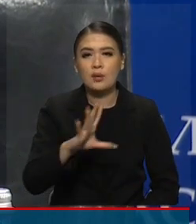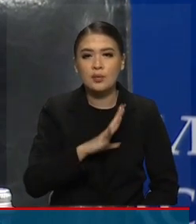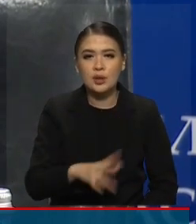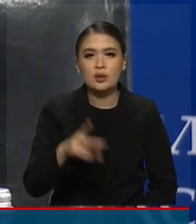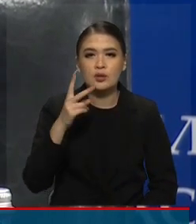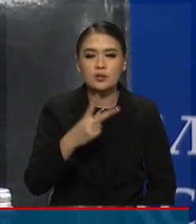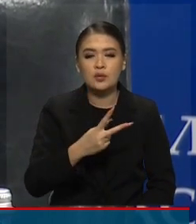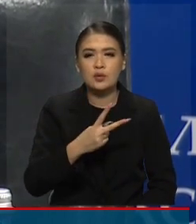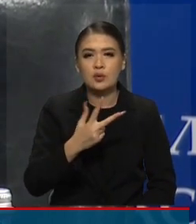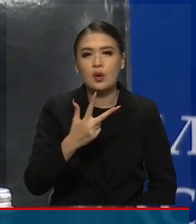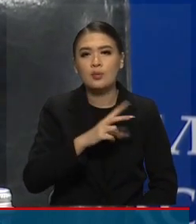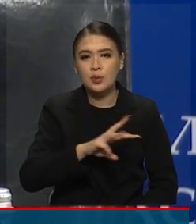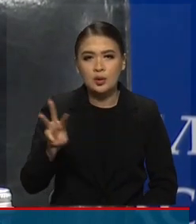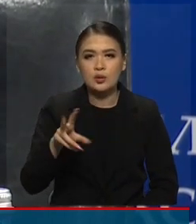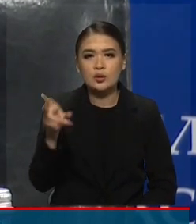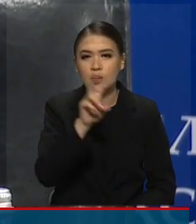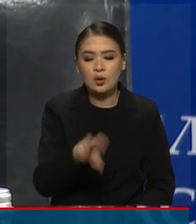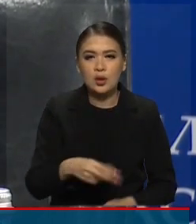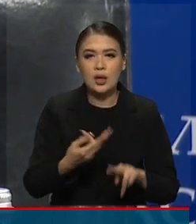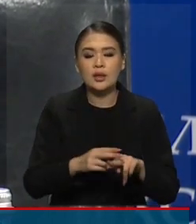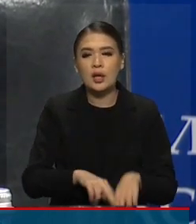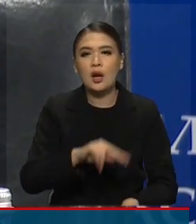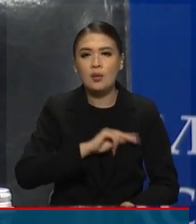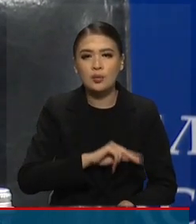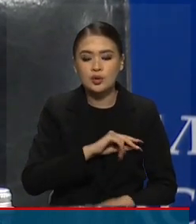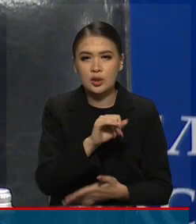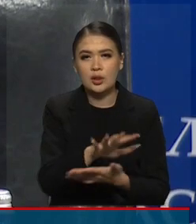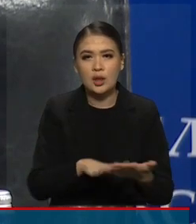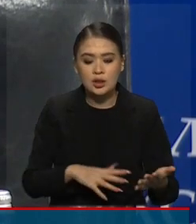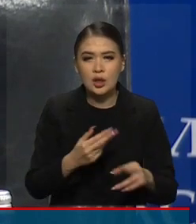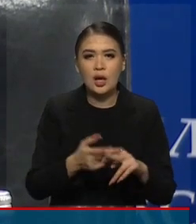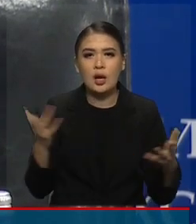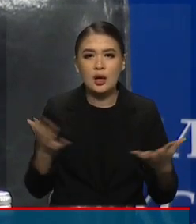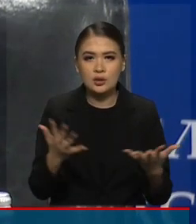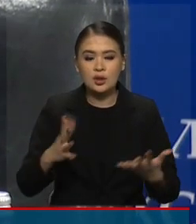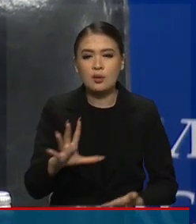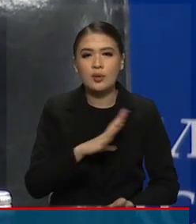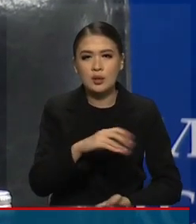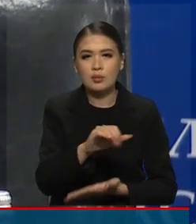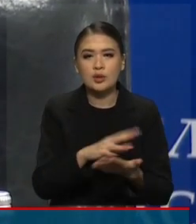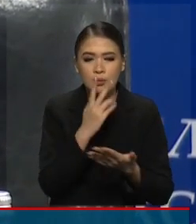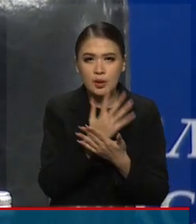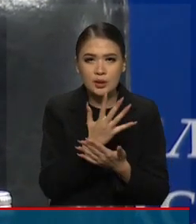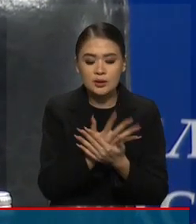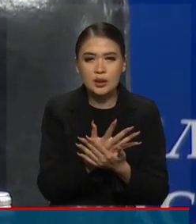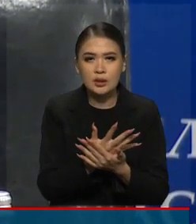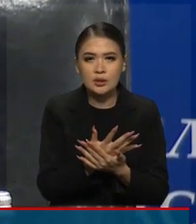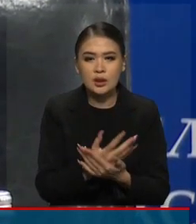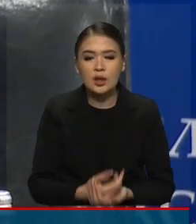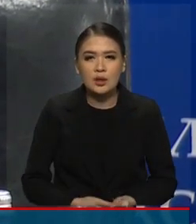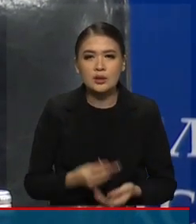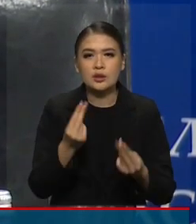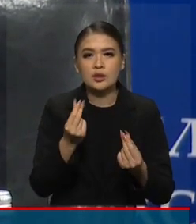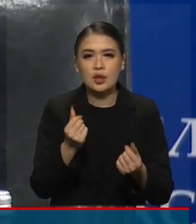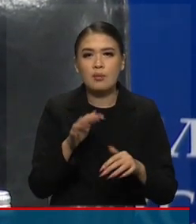более 3 миллионов долларов. Это работающее предприятие, которое продолжает генерить